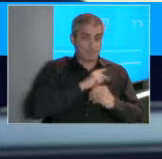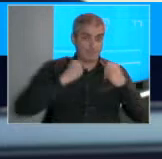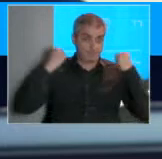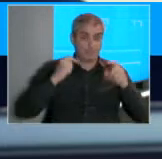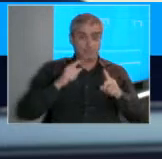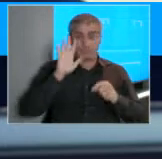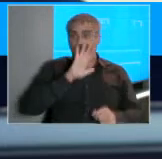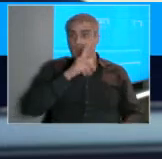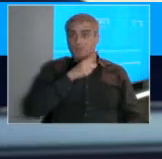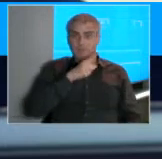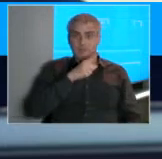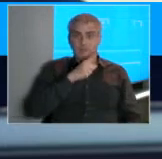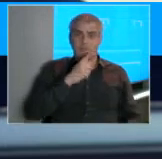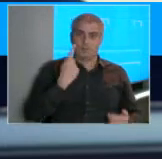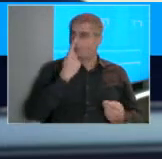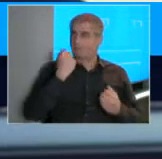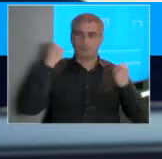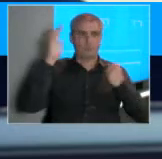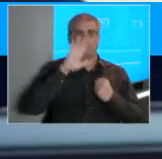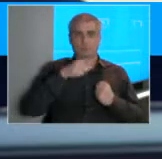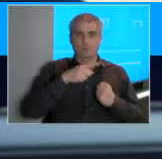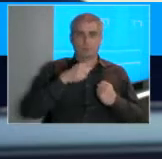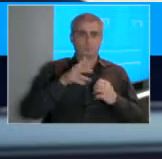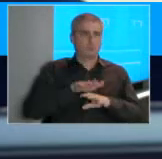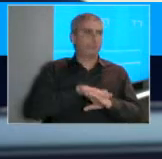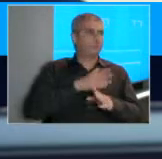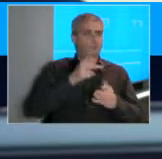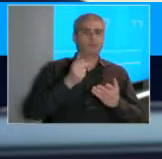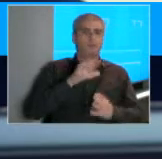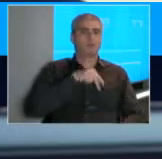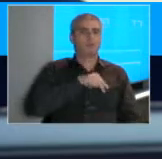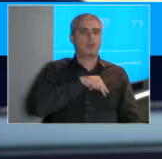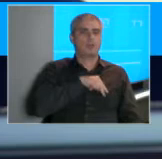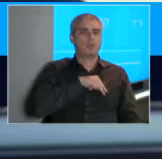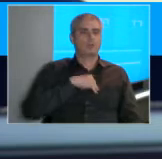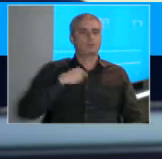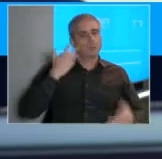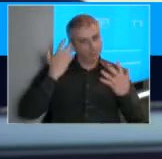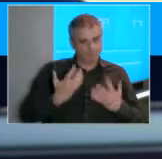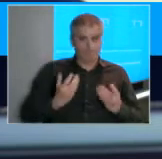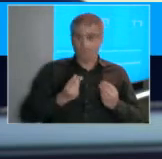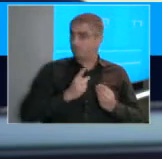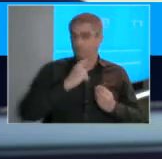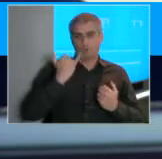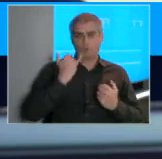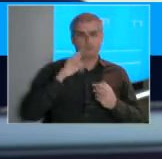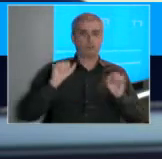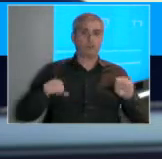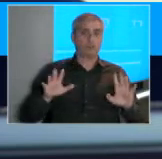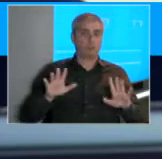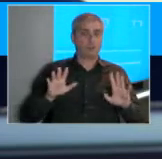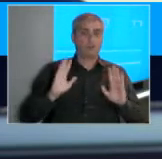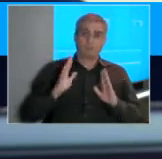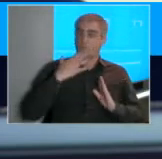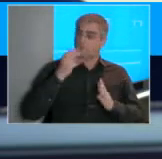כמעצמה אירופית, אחת המעצמות האירופיות, הרגישה שהיא נושאת באחריות כבדה לדברים שלא תמיד יהיה לה שליטה.